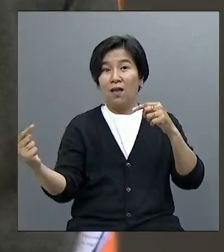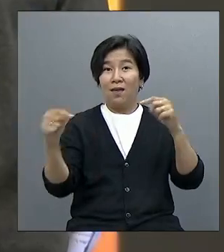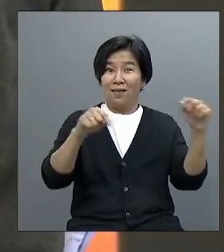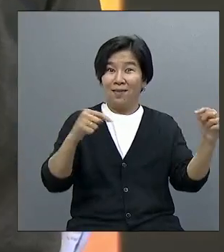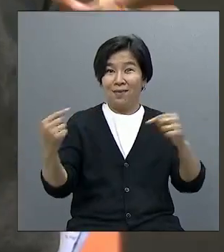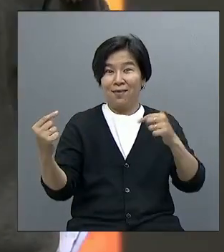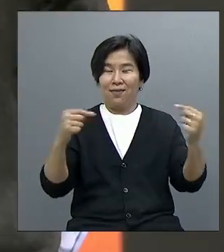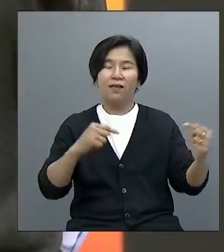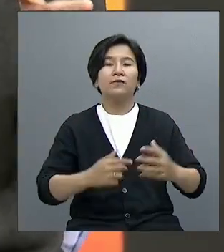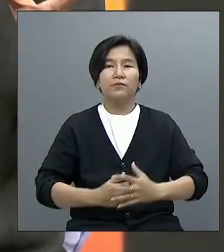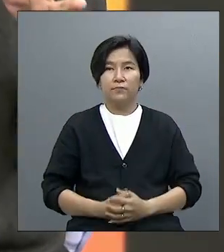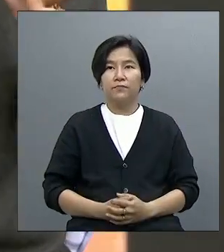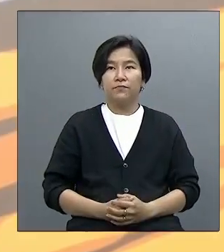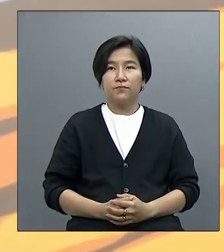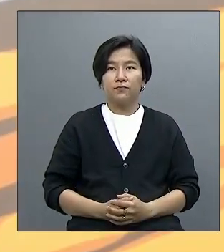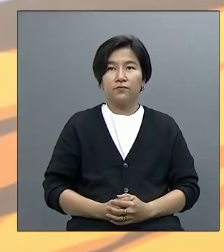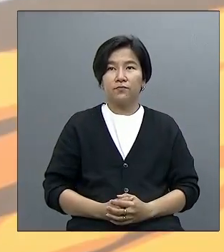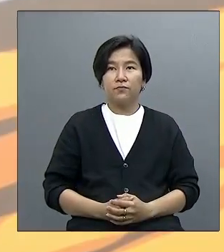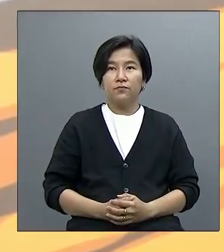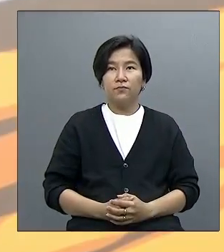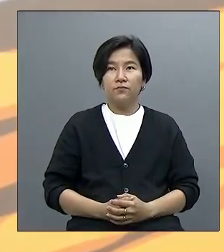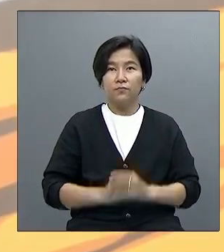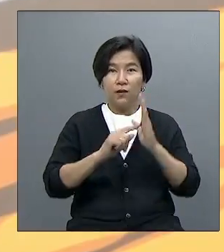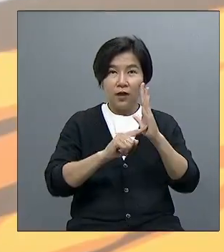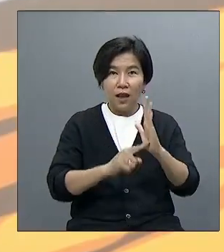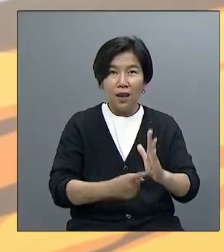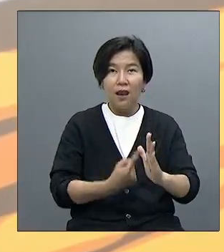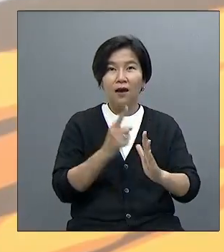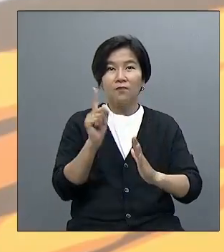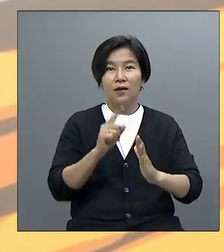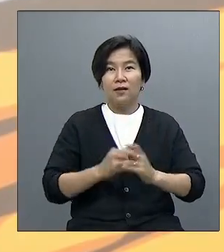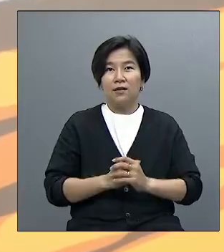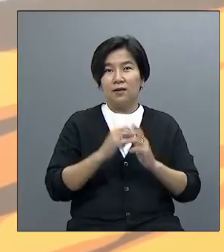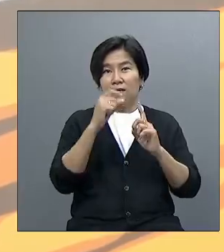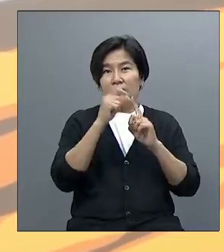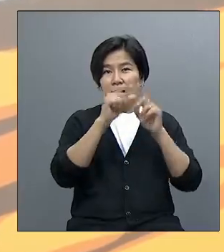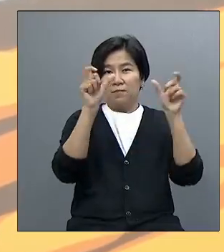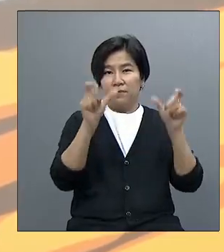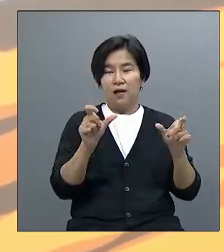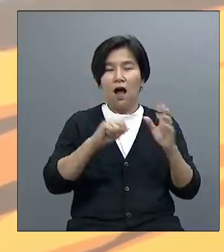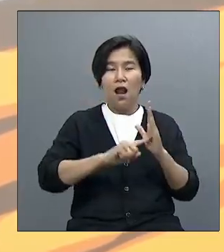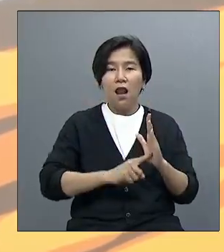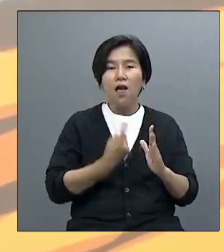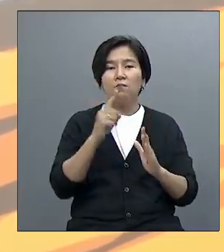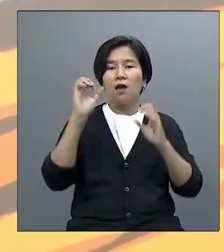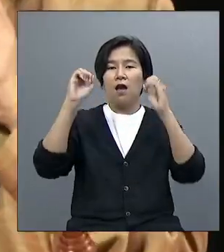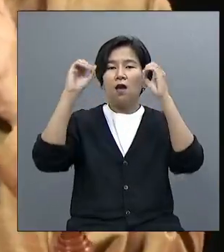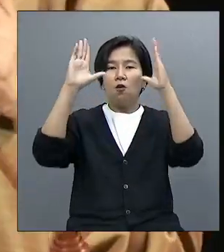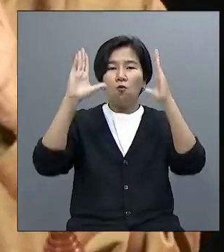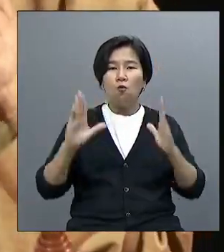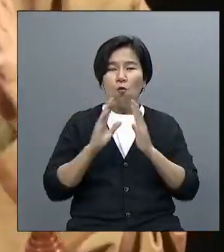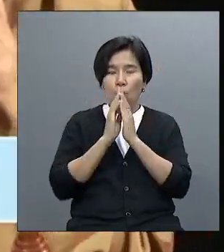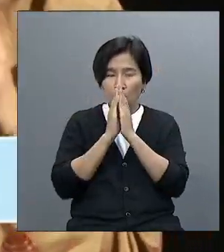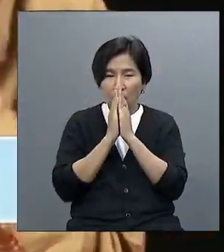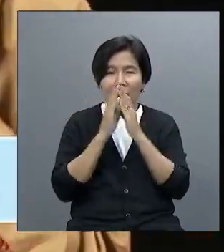กันนะครับเวลาการเล่นสักวาเขาจะเริ่มด้วยการที่เรียกว่าแต่งบทไหว้ครูโดยการว่าไหว้สิ่งศักดิ์สิ